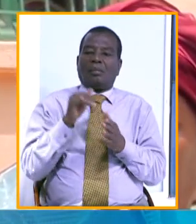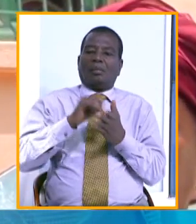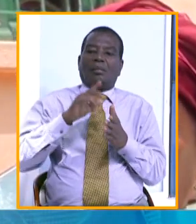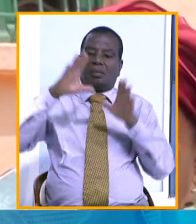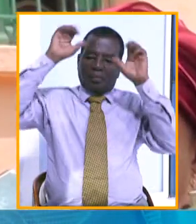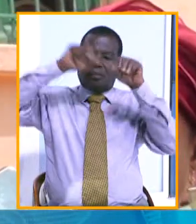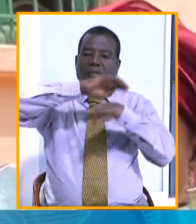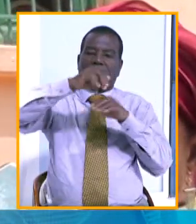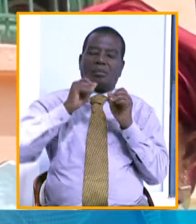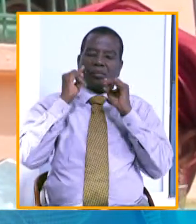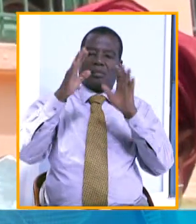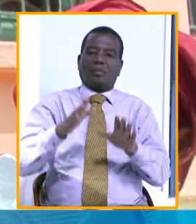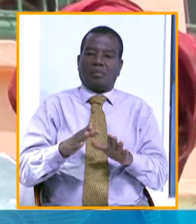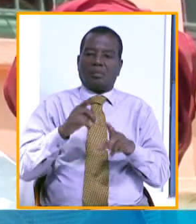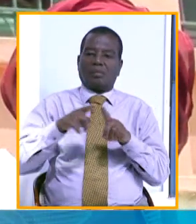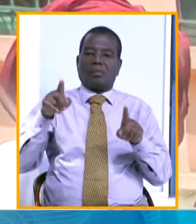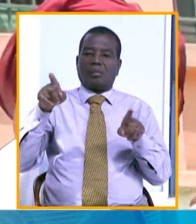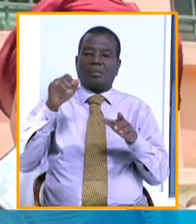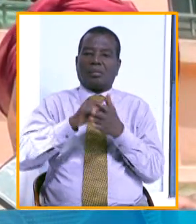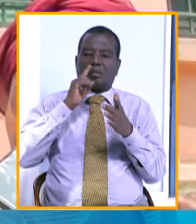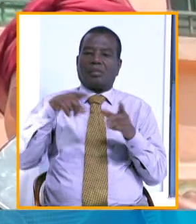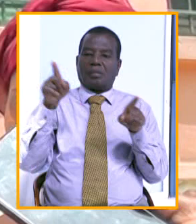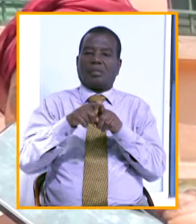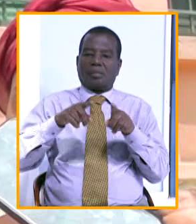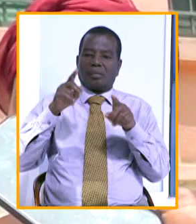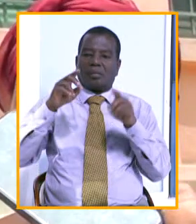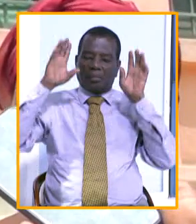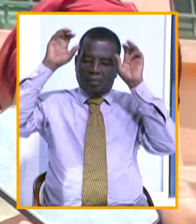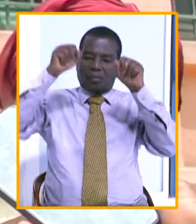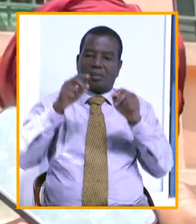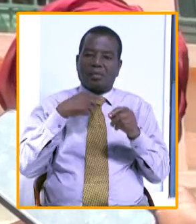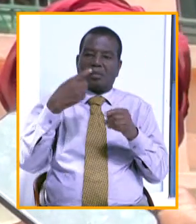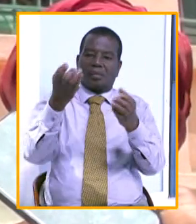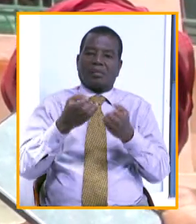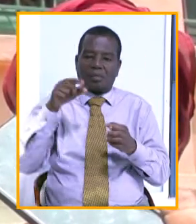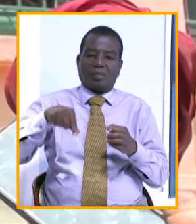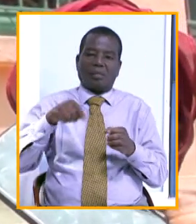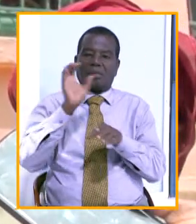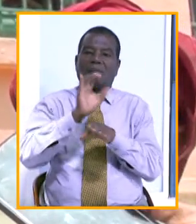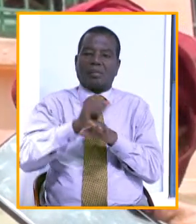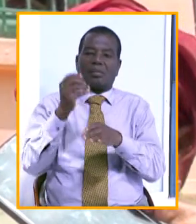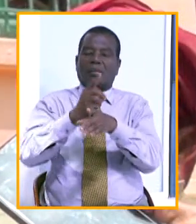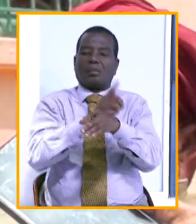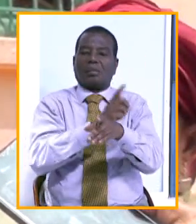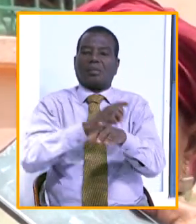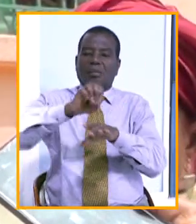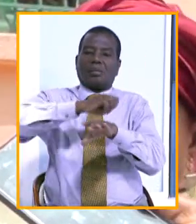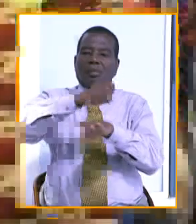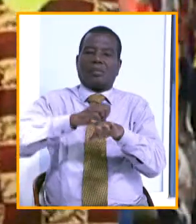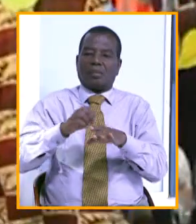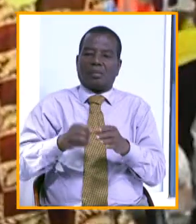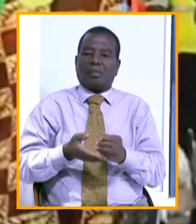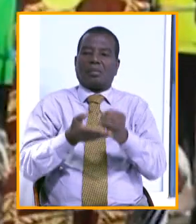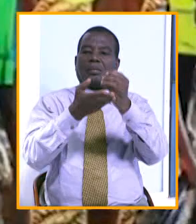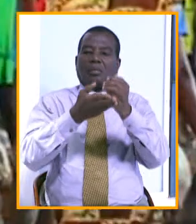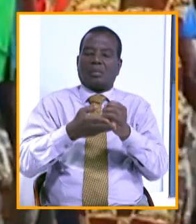tous les Ivoiriens, mais c'est aussi le président qui veut que la Côte d'Ivoire se développe et qui est engagé à accompagner le secteur